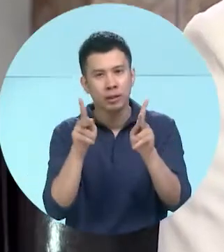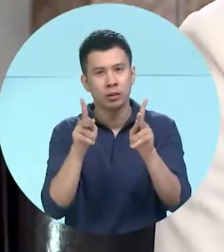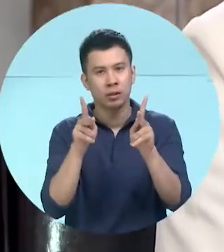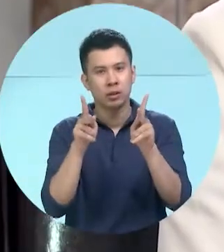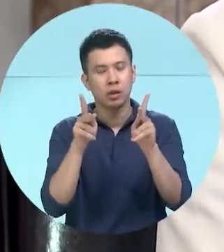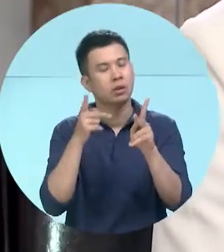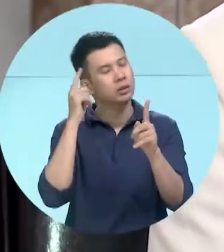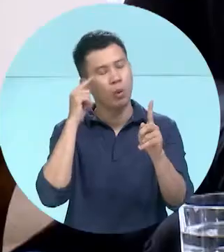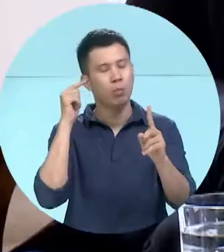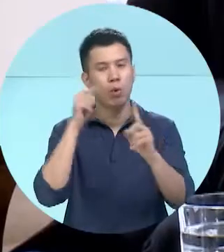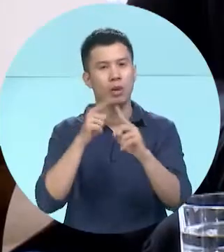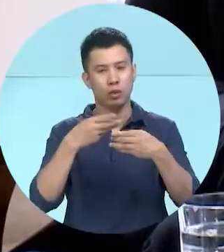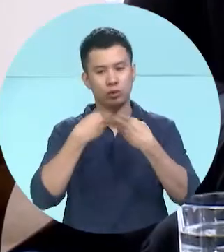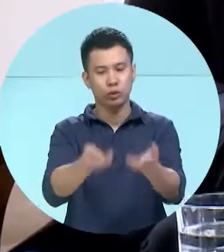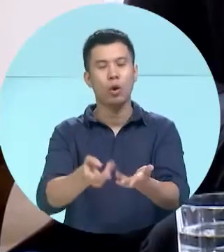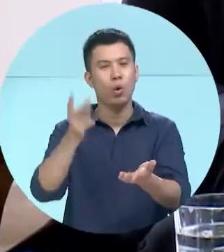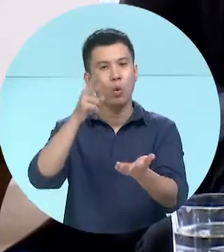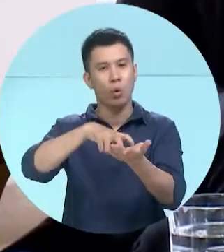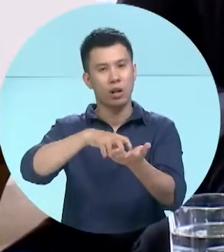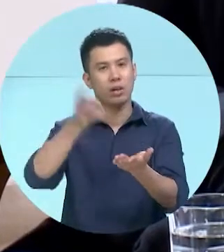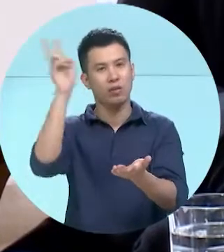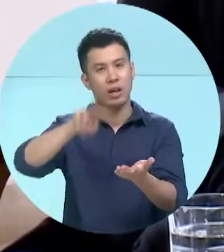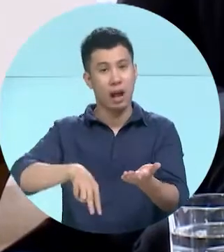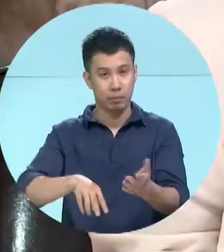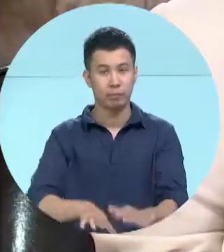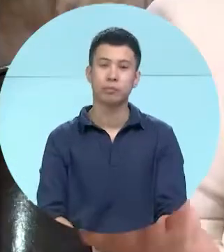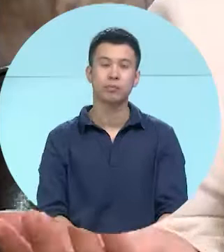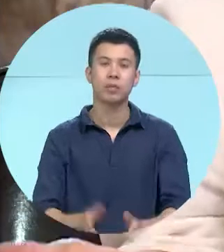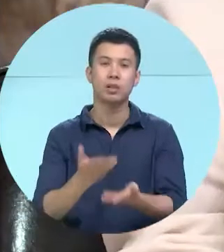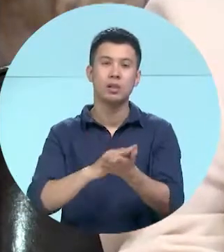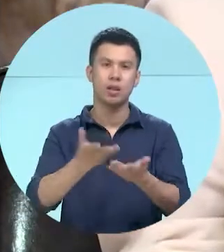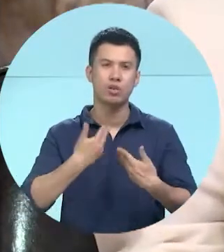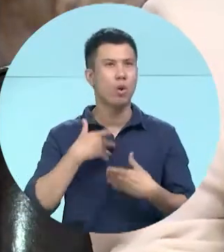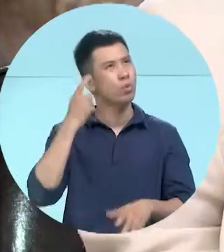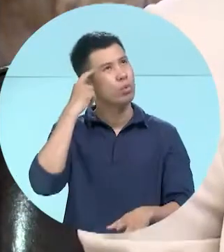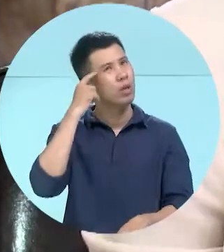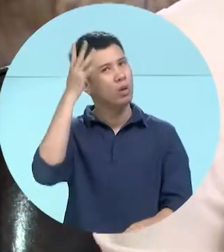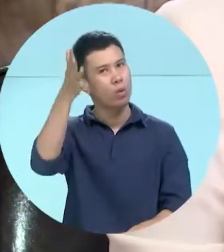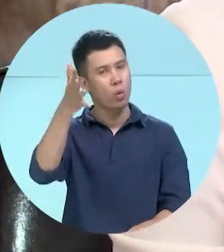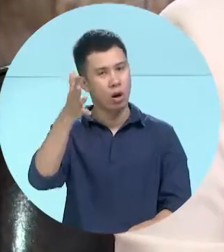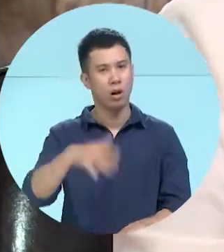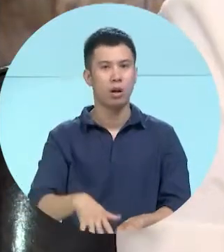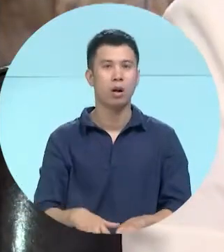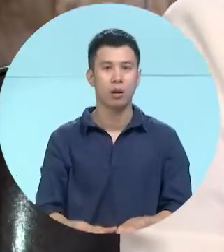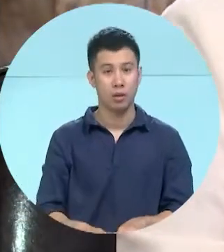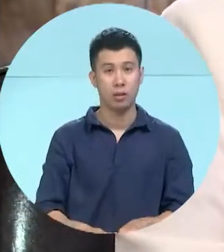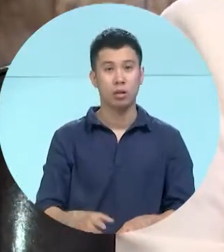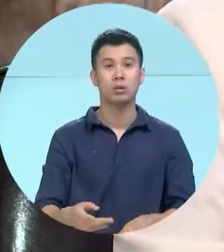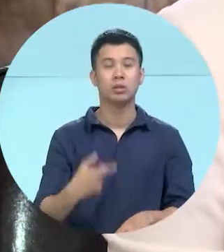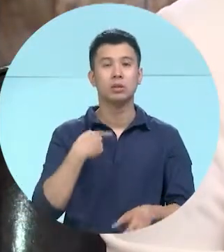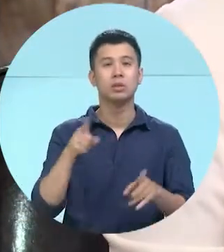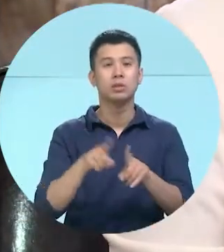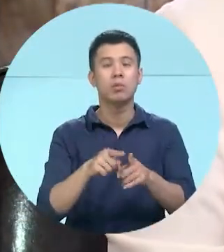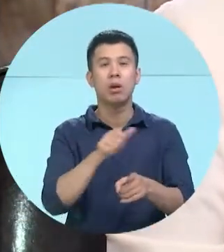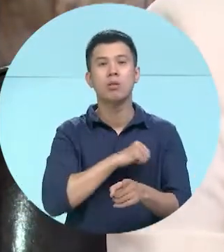in Vietnam. First of all, can you share the Simple Coffee opinion on recruiting